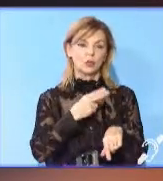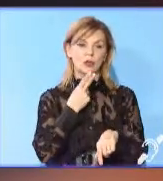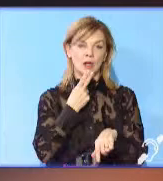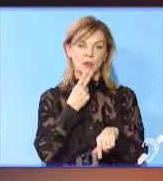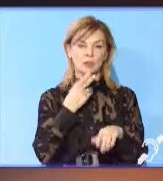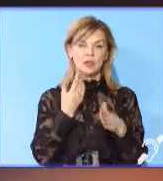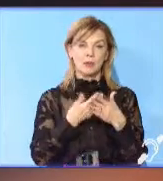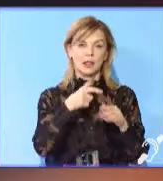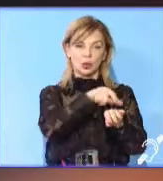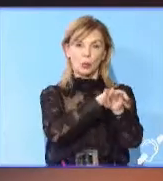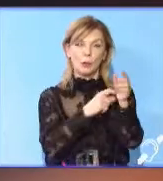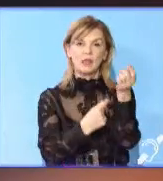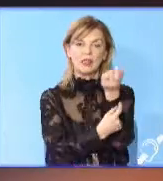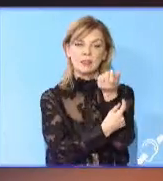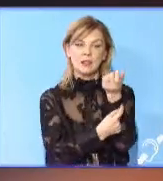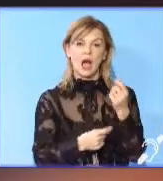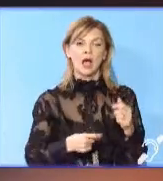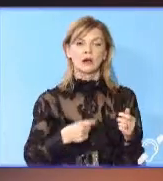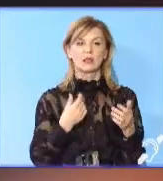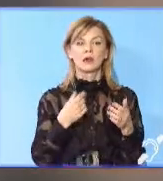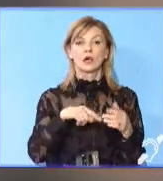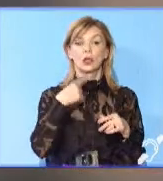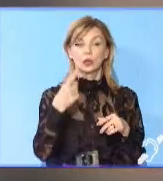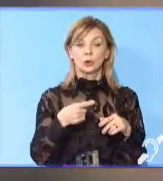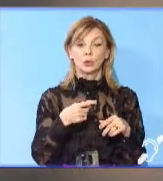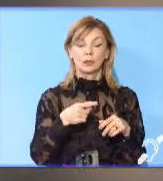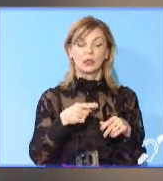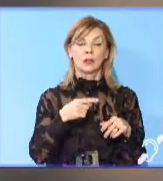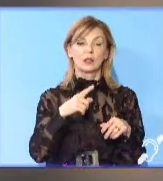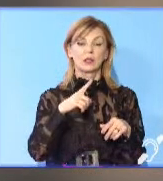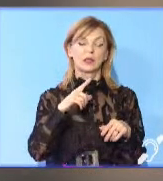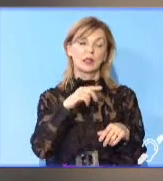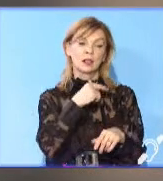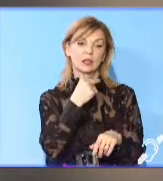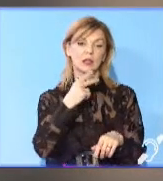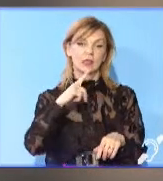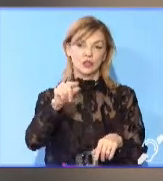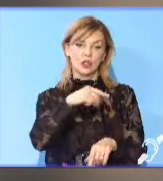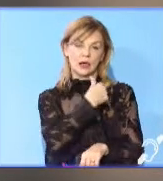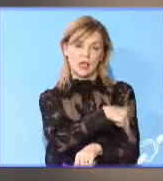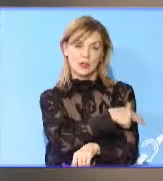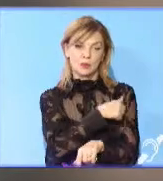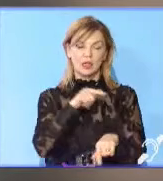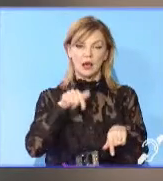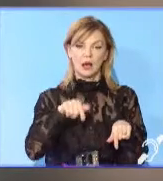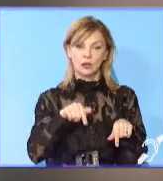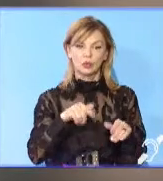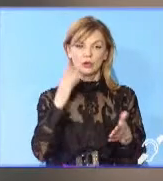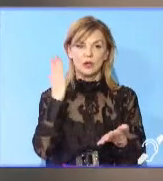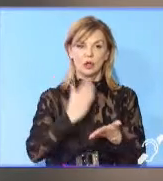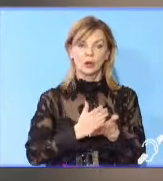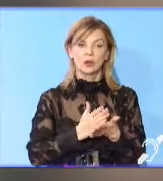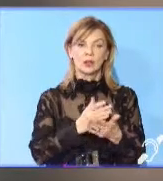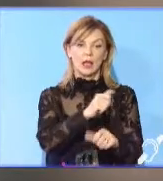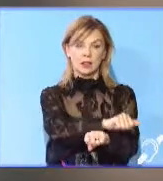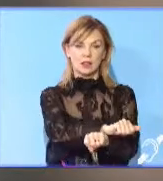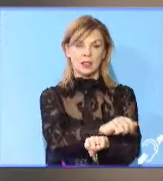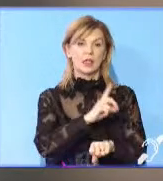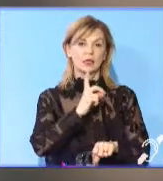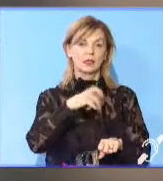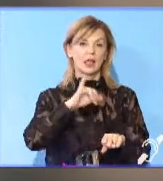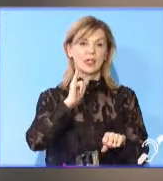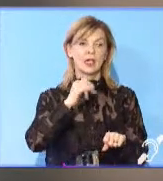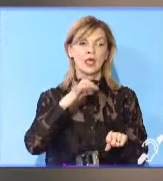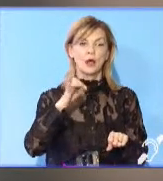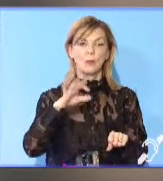se monteze brățară electronică abia după externare. Tot atunci ar intra în vigoare și decizia de arestare. Dan